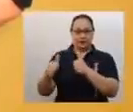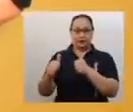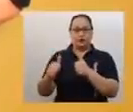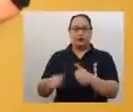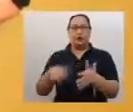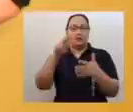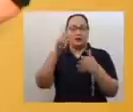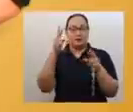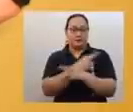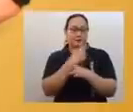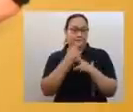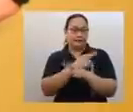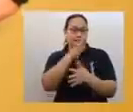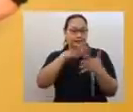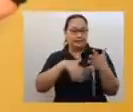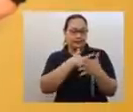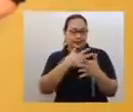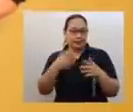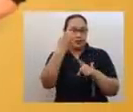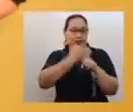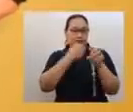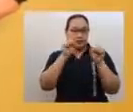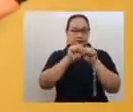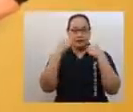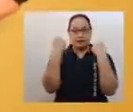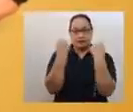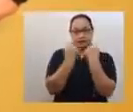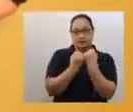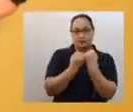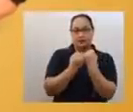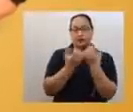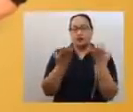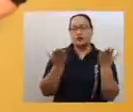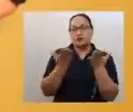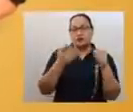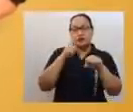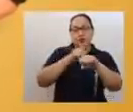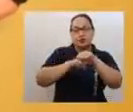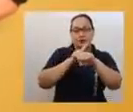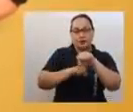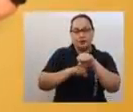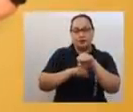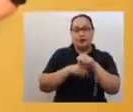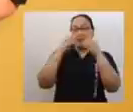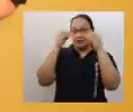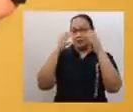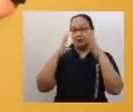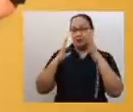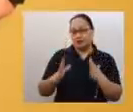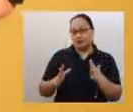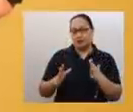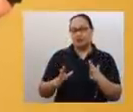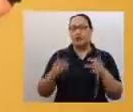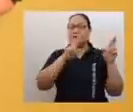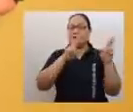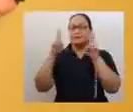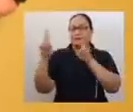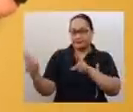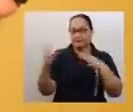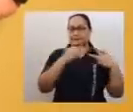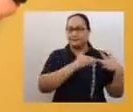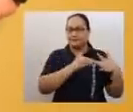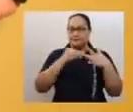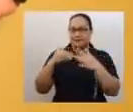Susundan pa rin ang regular na schedule ng bawat section na kung saan sa oras na ito ang kanilang mga guro ay handang gumabay